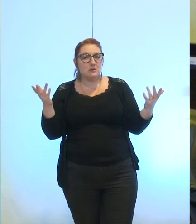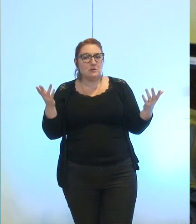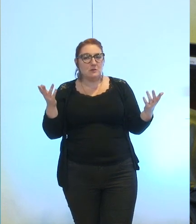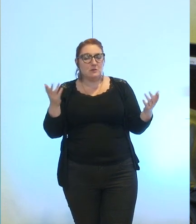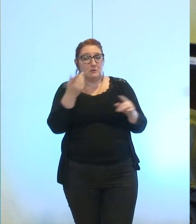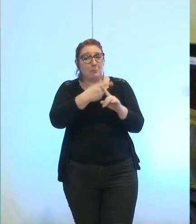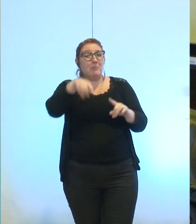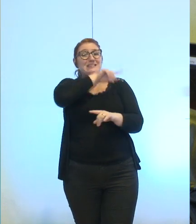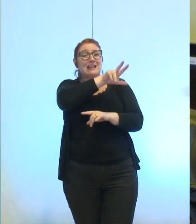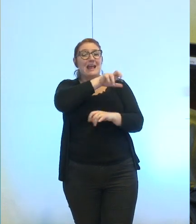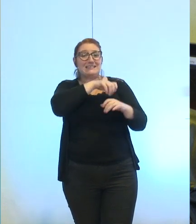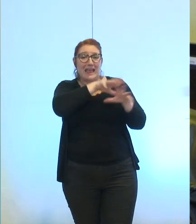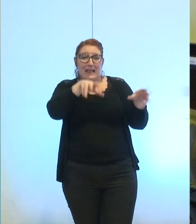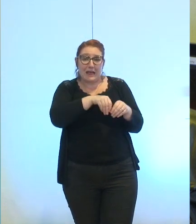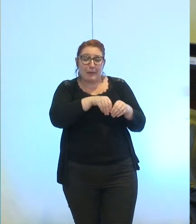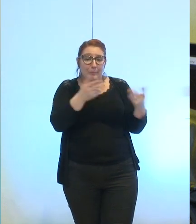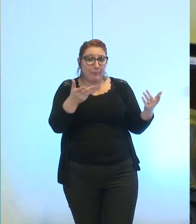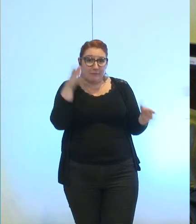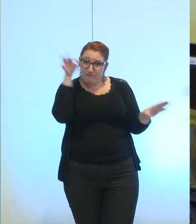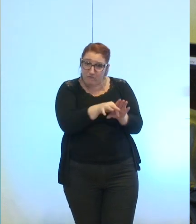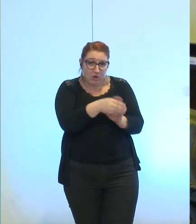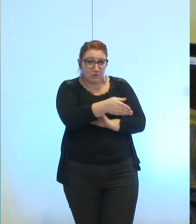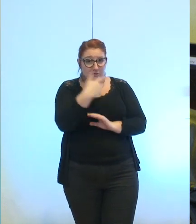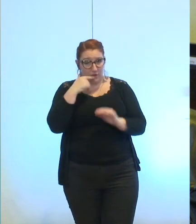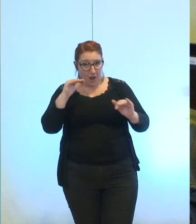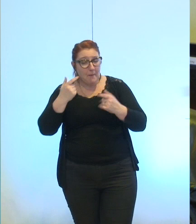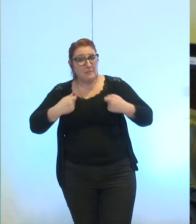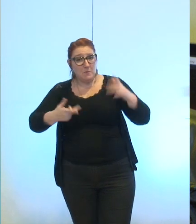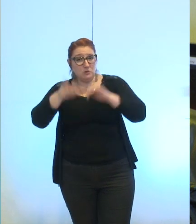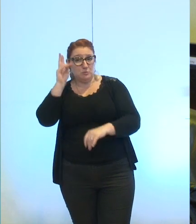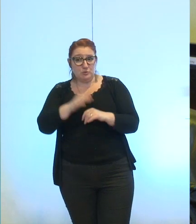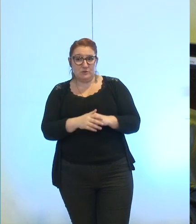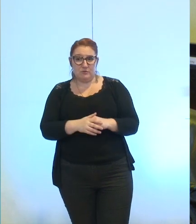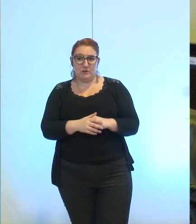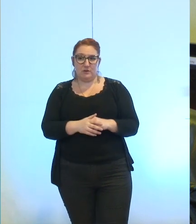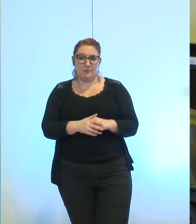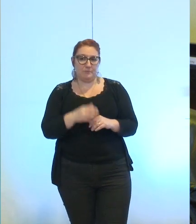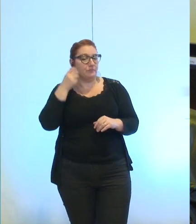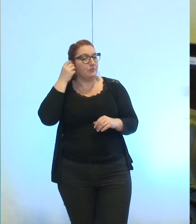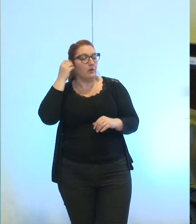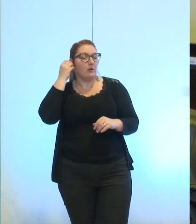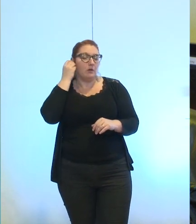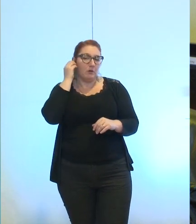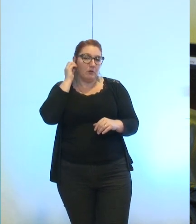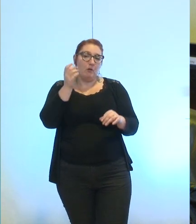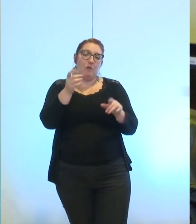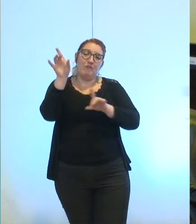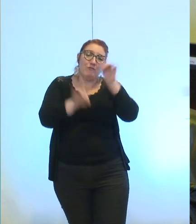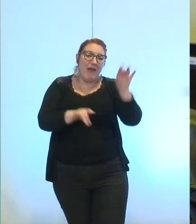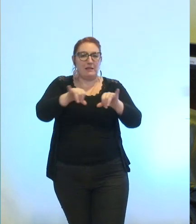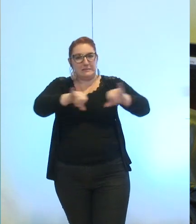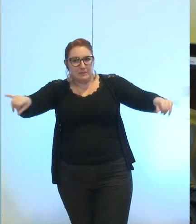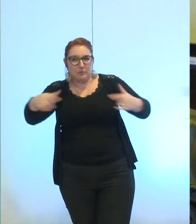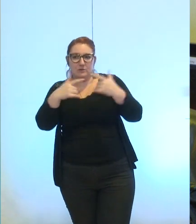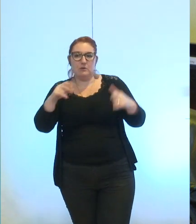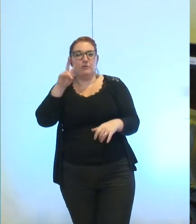la précédente équipe donc il y avait une trajectoire en matière de fête et céréonie je dis d'autant plus que die sais ce qui